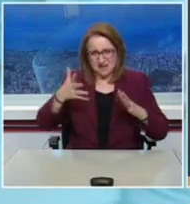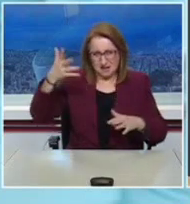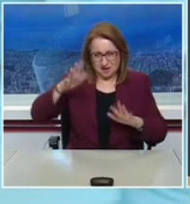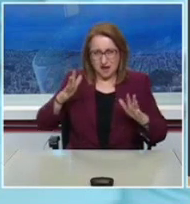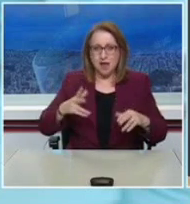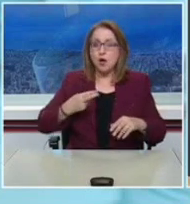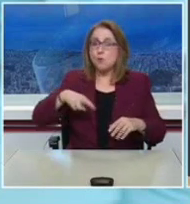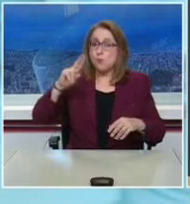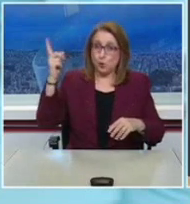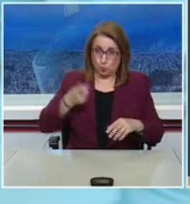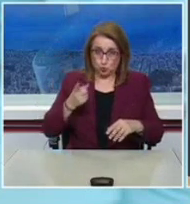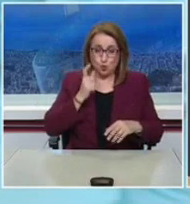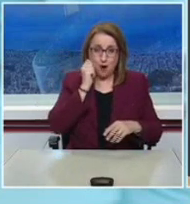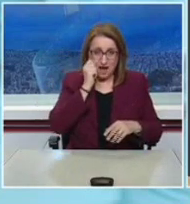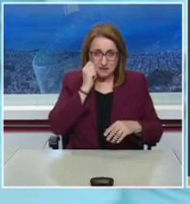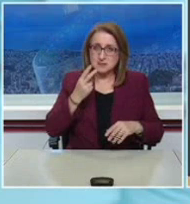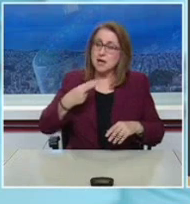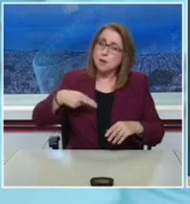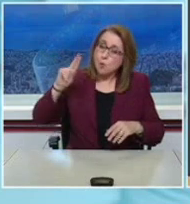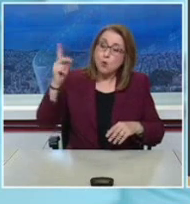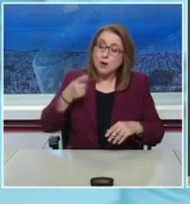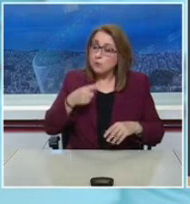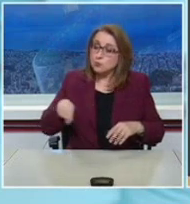και οι περισσότεροι από αυτούς έχουν υποκείμενα νοσήματα.